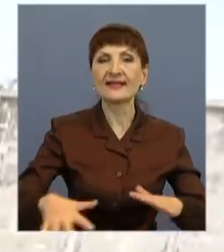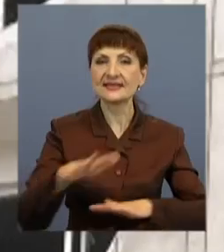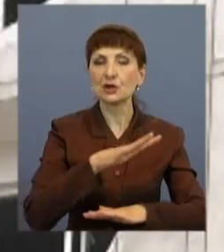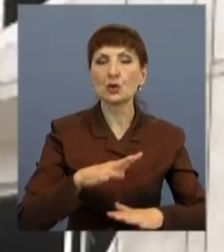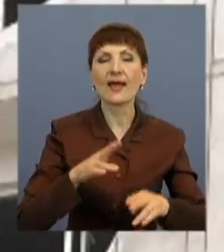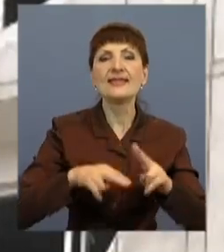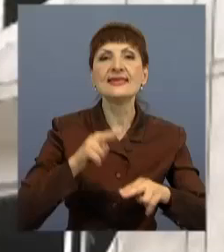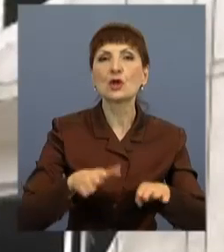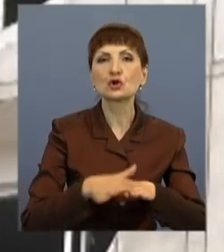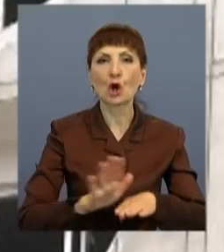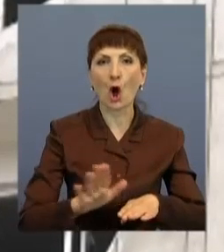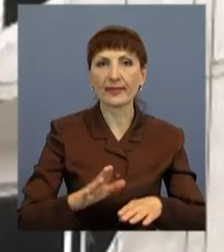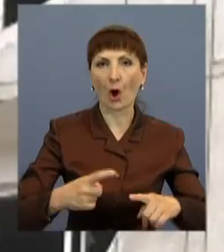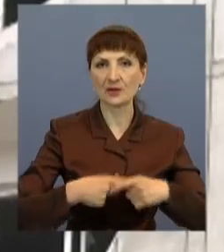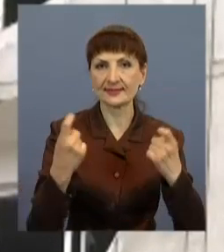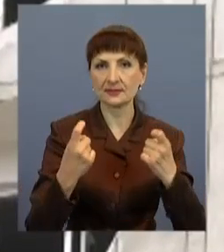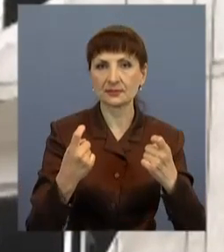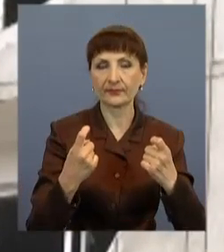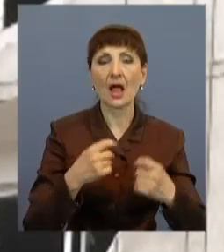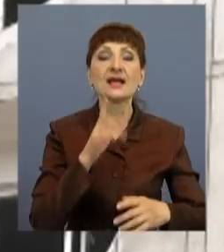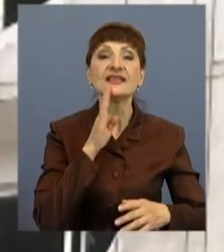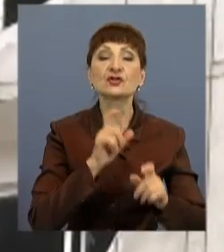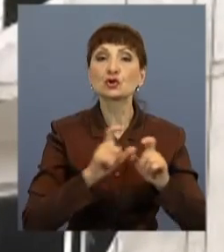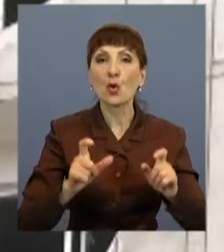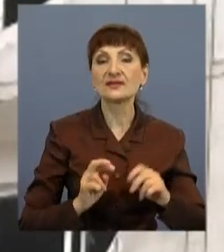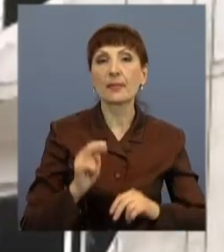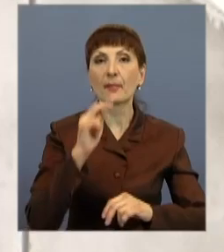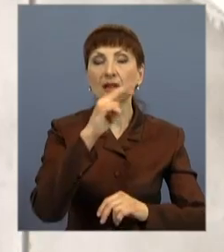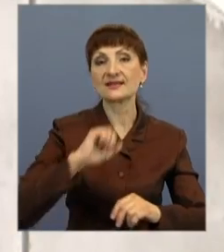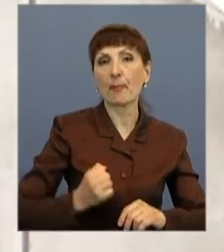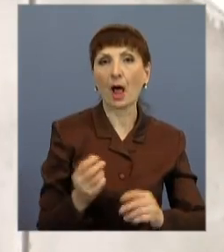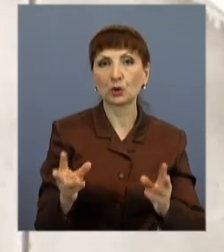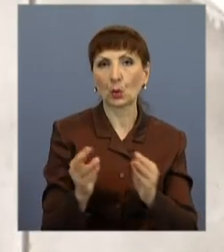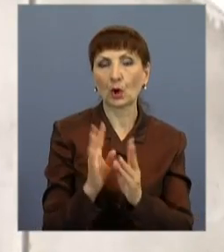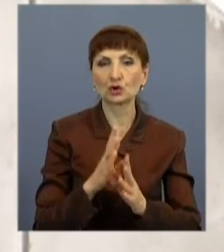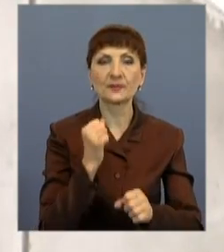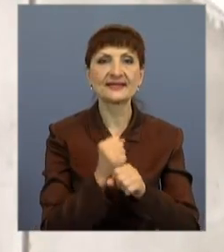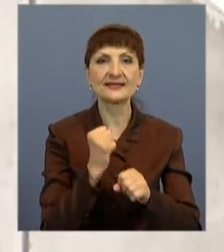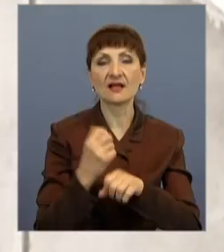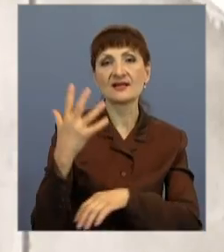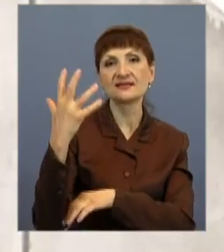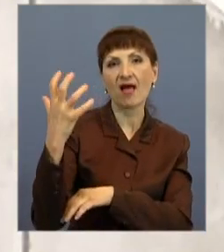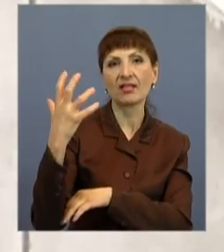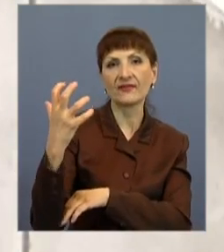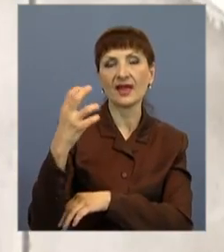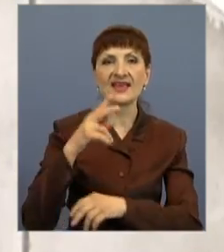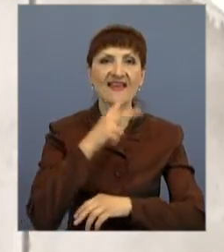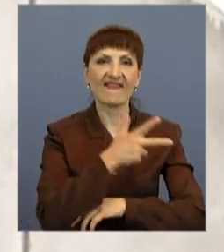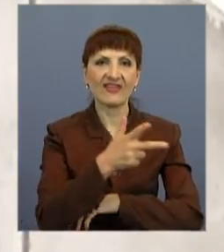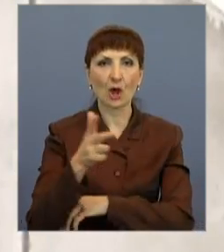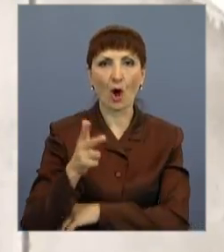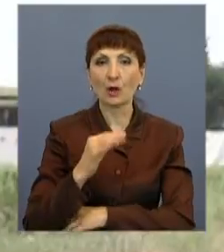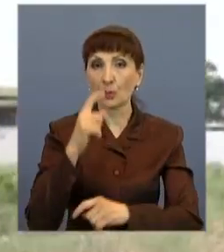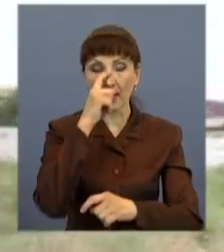территории недостроенной гостиницы. Сообщается, что школьница пробралась туда с подругами, чтобы сделать селфи и снять видео. Но